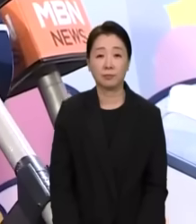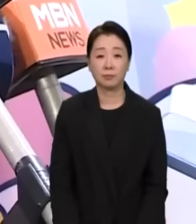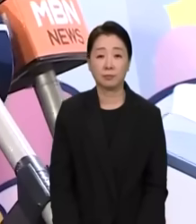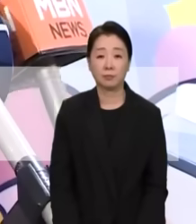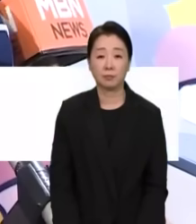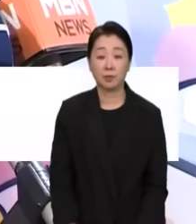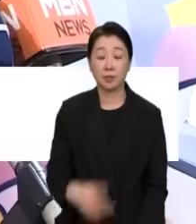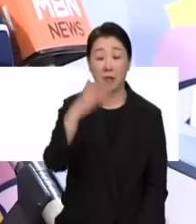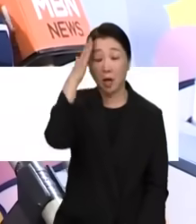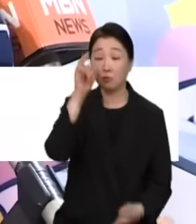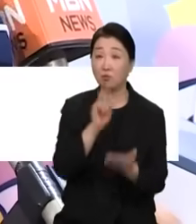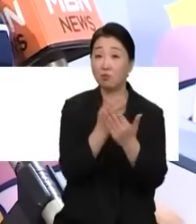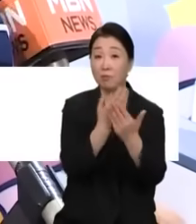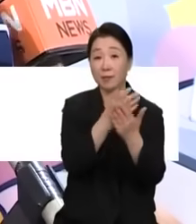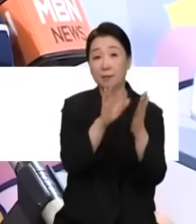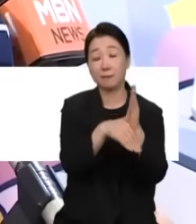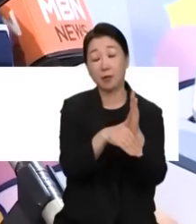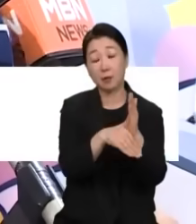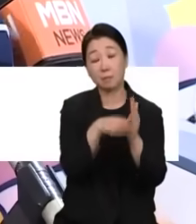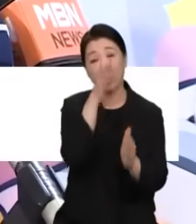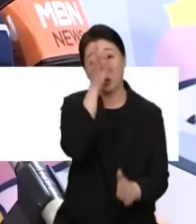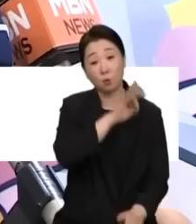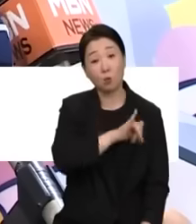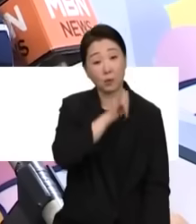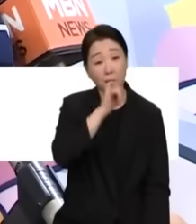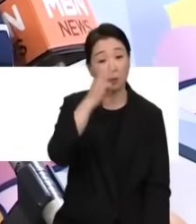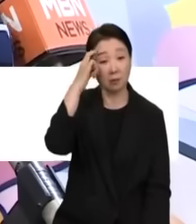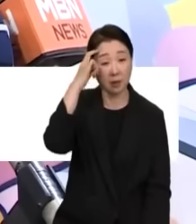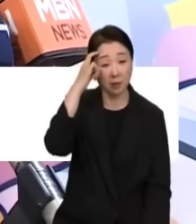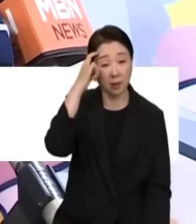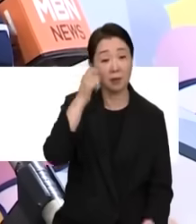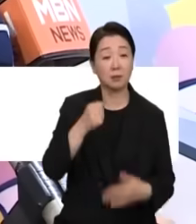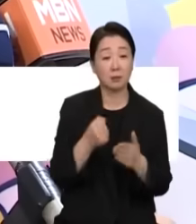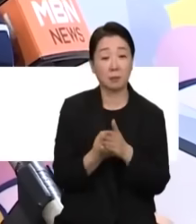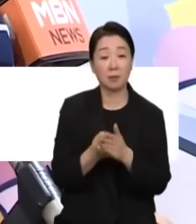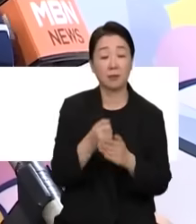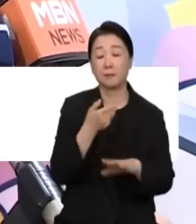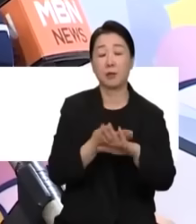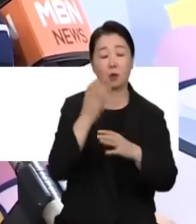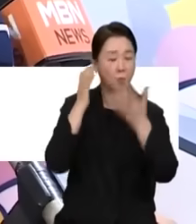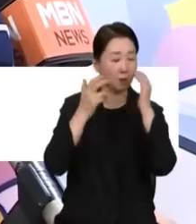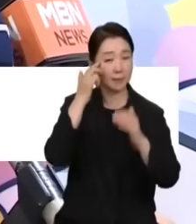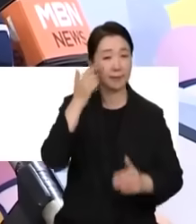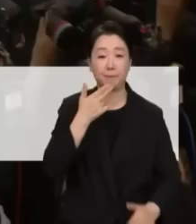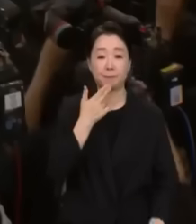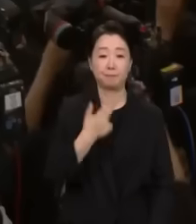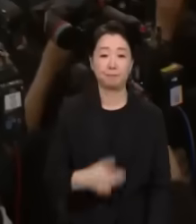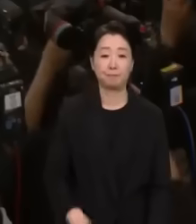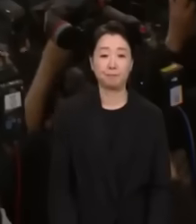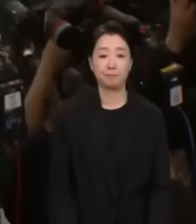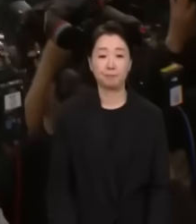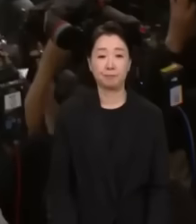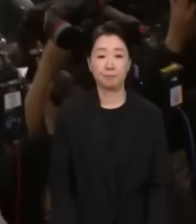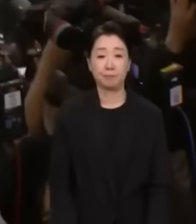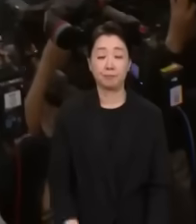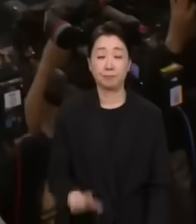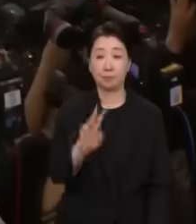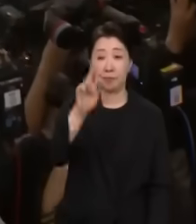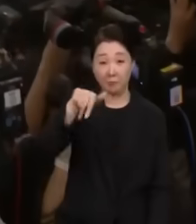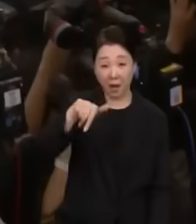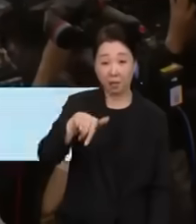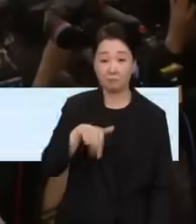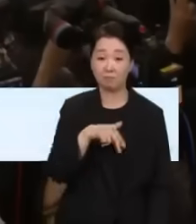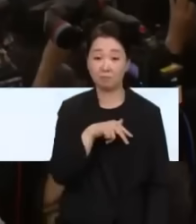그게 한국 축구의 발전에 도움이 된다고 생각했기 때문에 다른 거는 많이 복잡하게 생각은 안 했습니다. 박주호